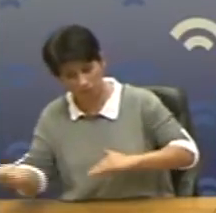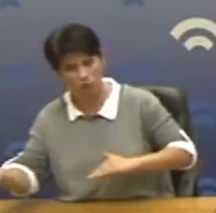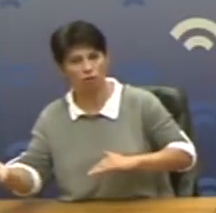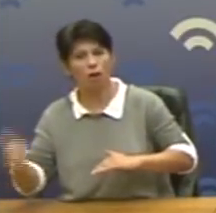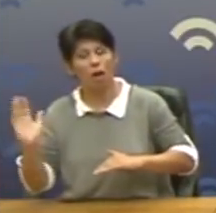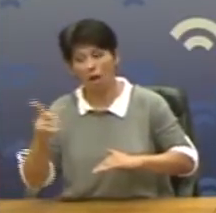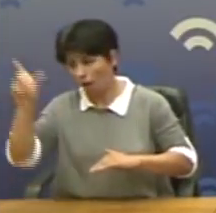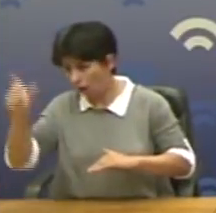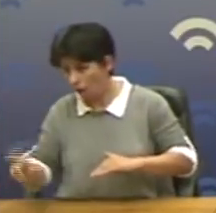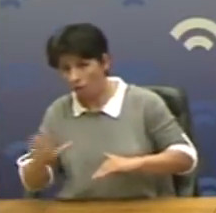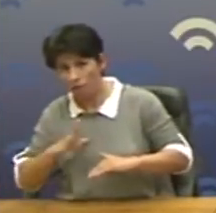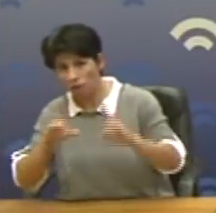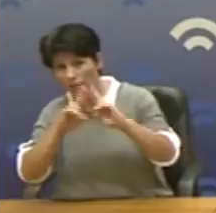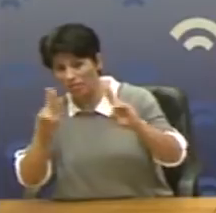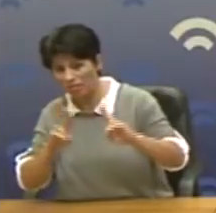ο δικαιούχος